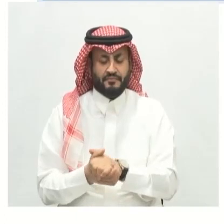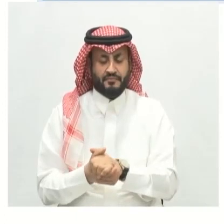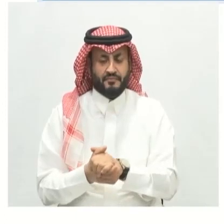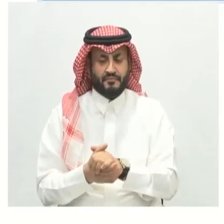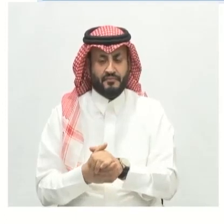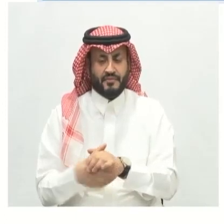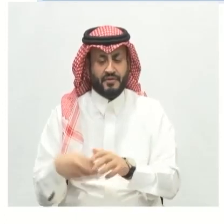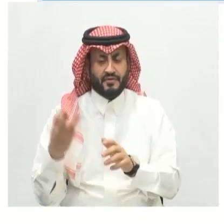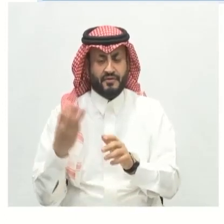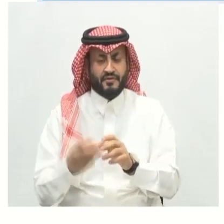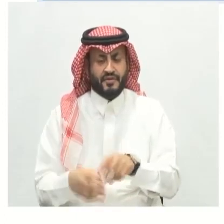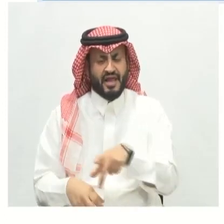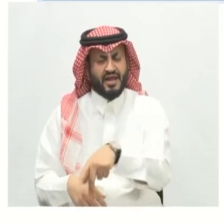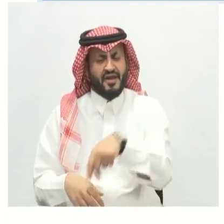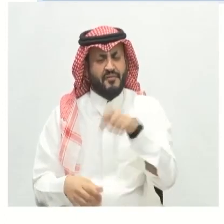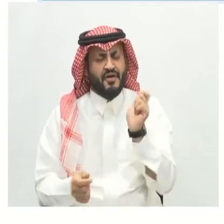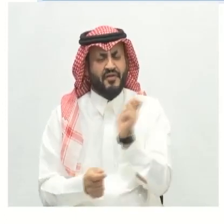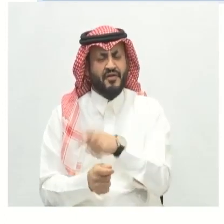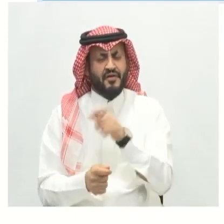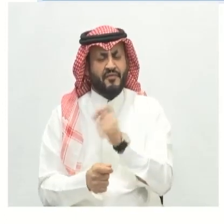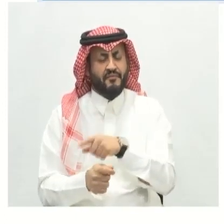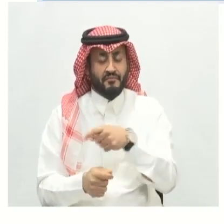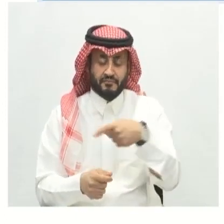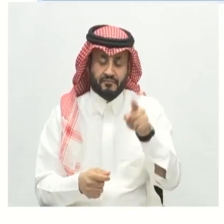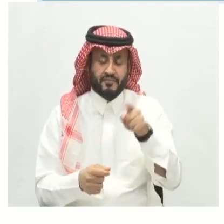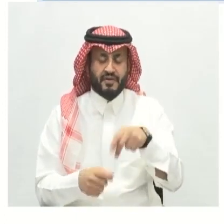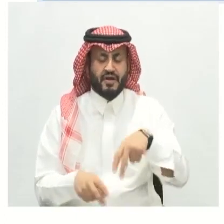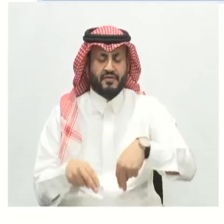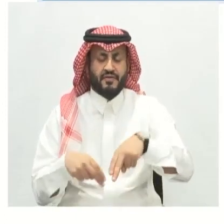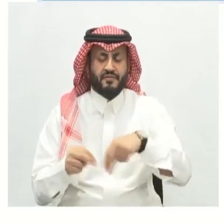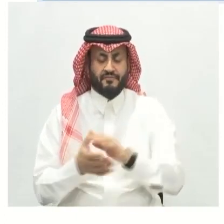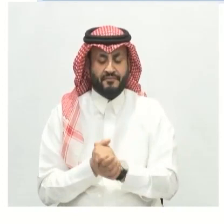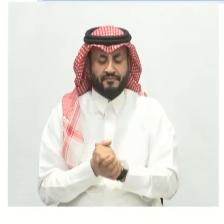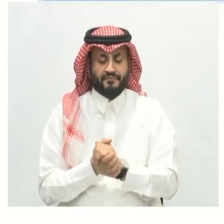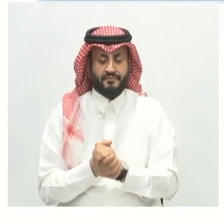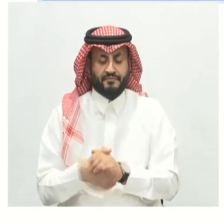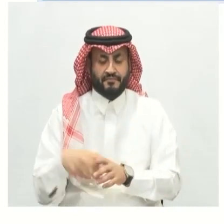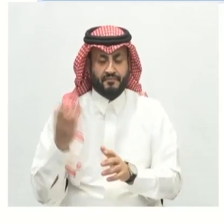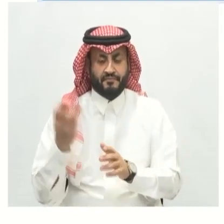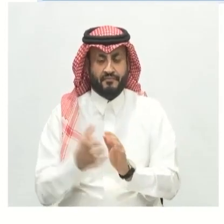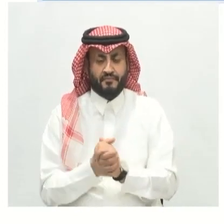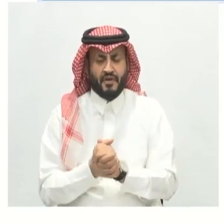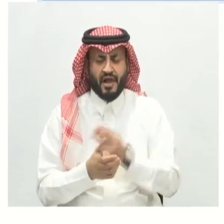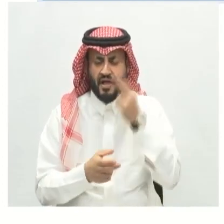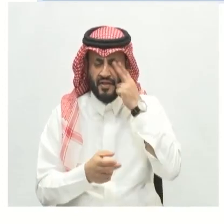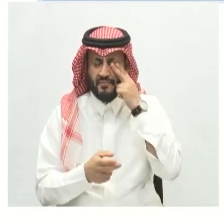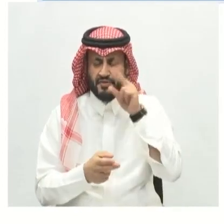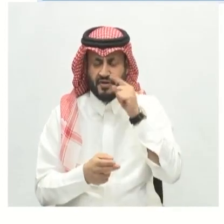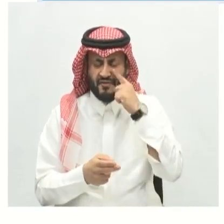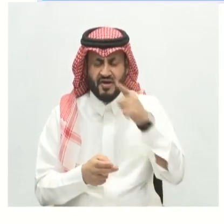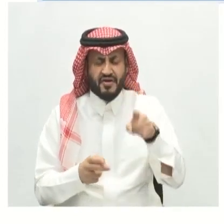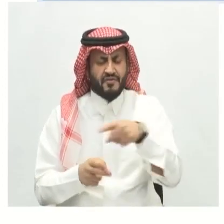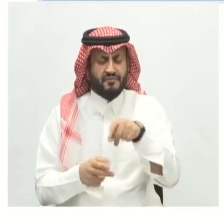الطريق ثالثا مبدعين اماطه الاذى عن الطريق رابعا غض